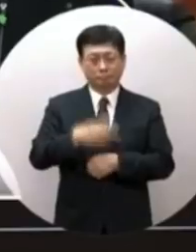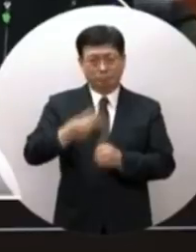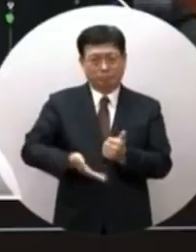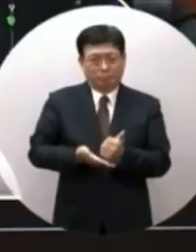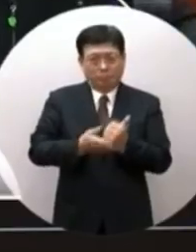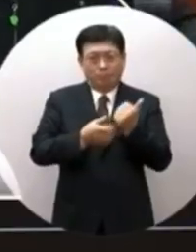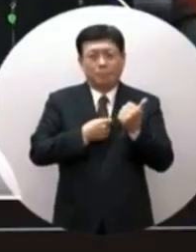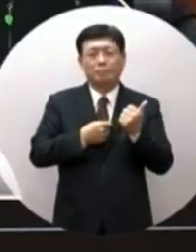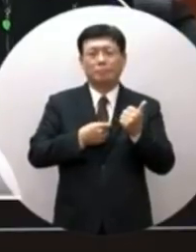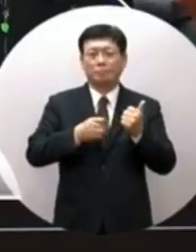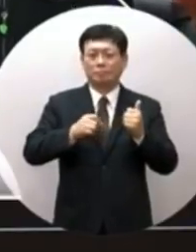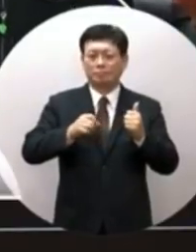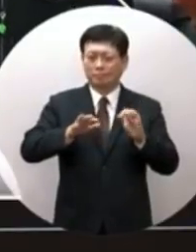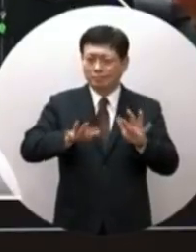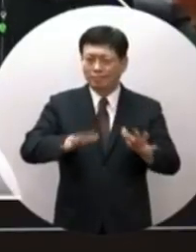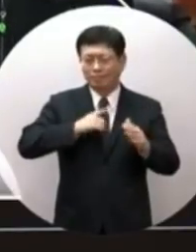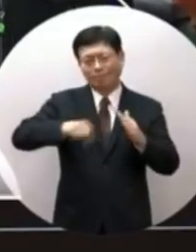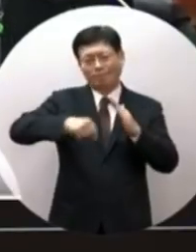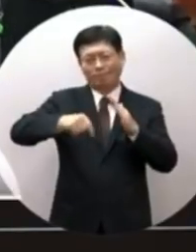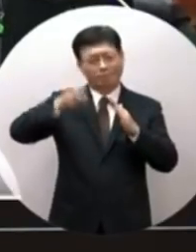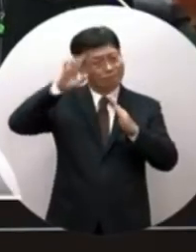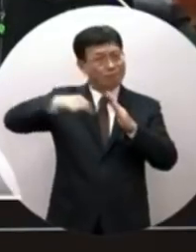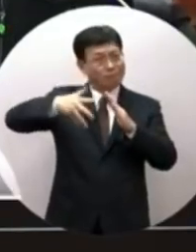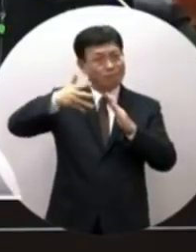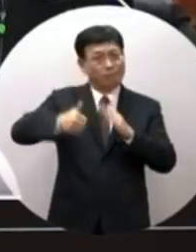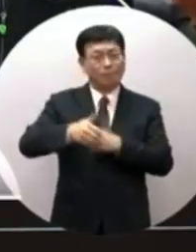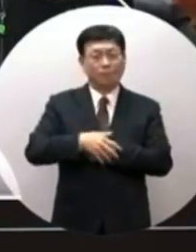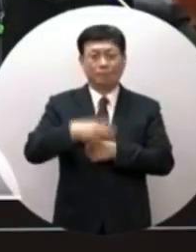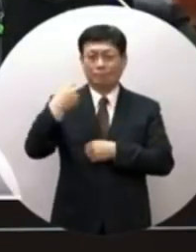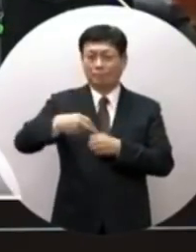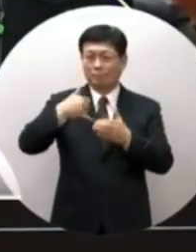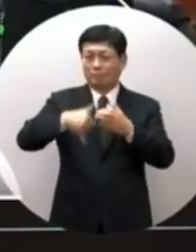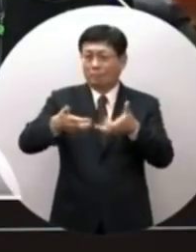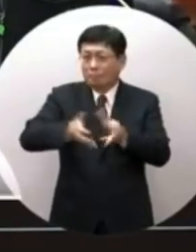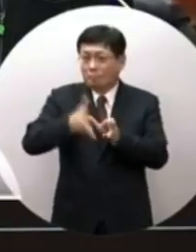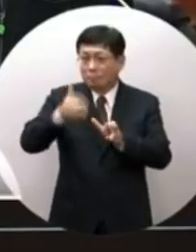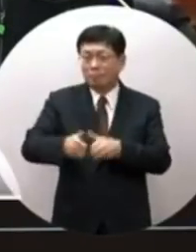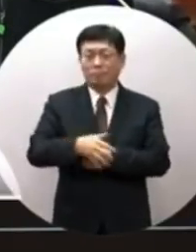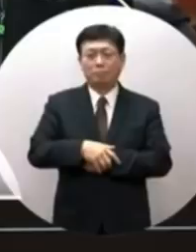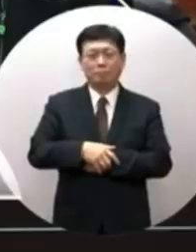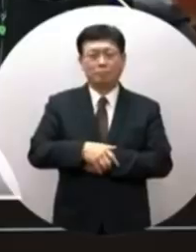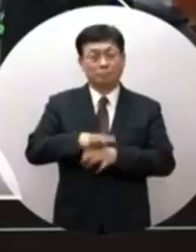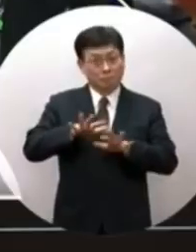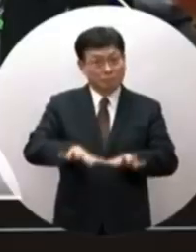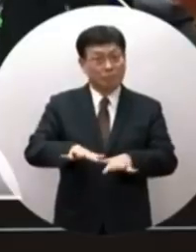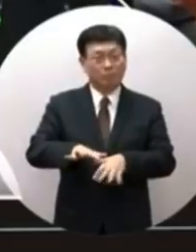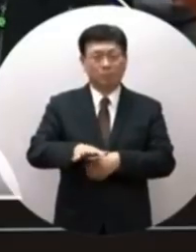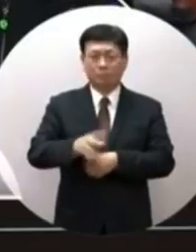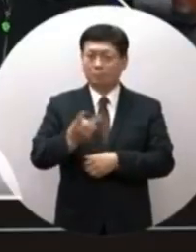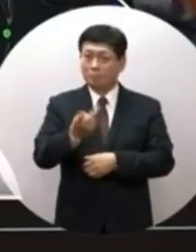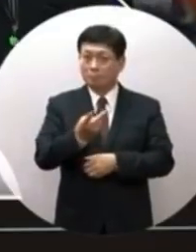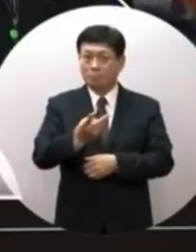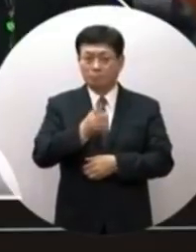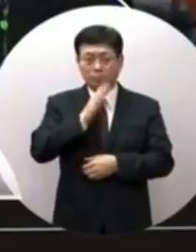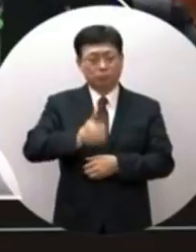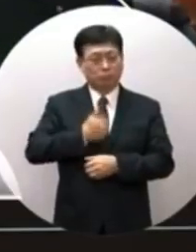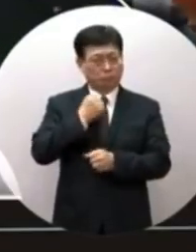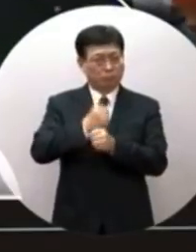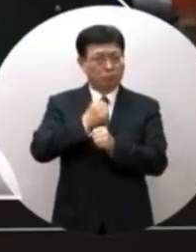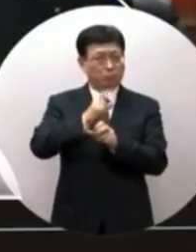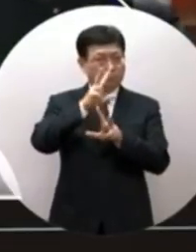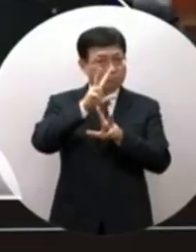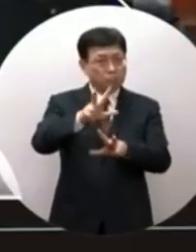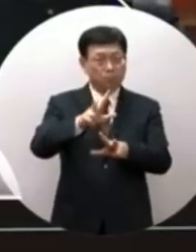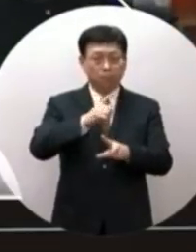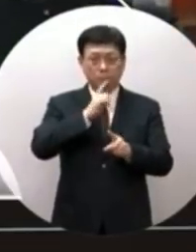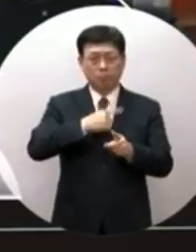扬的。但是所以长含啊沈部长，这样看呀，你是做实事、